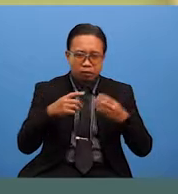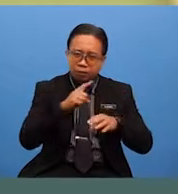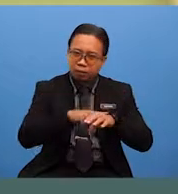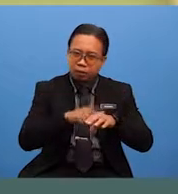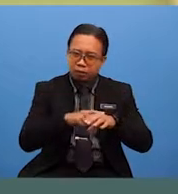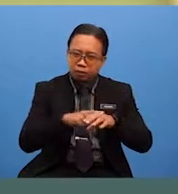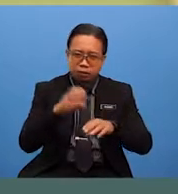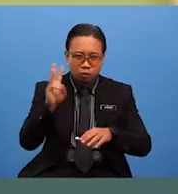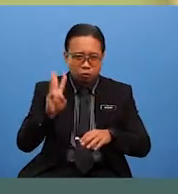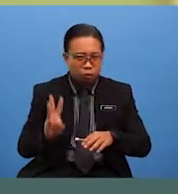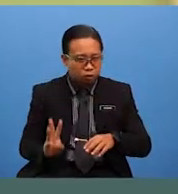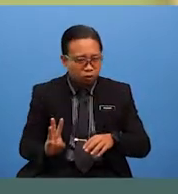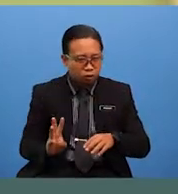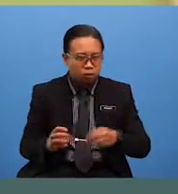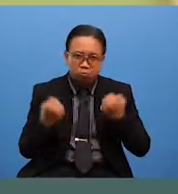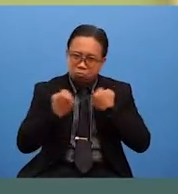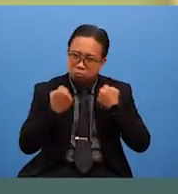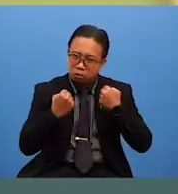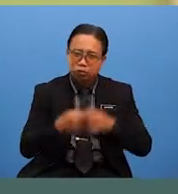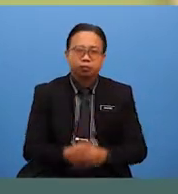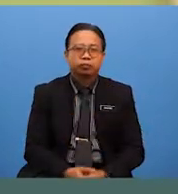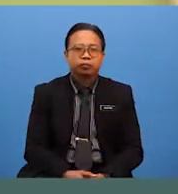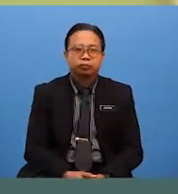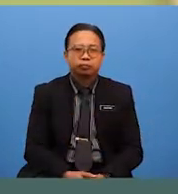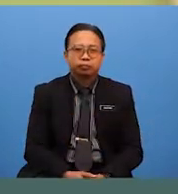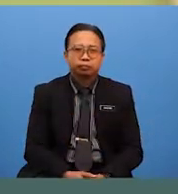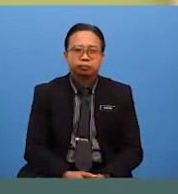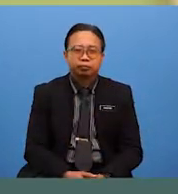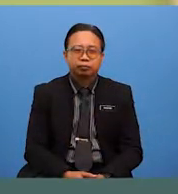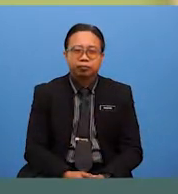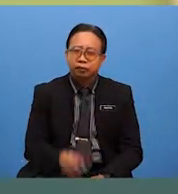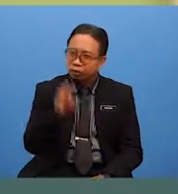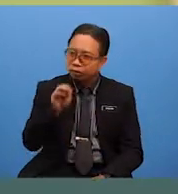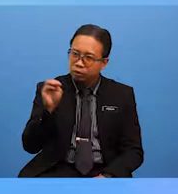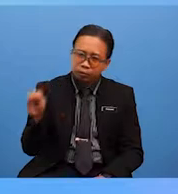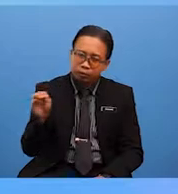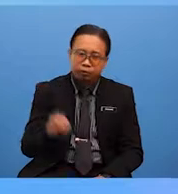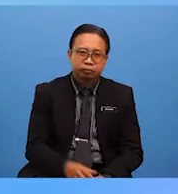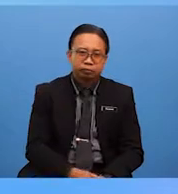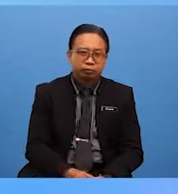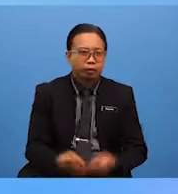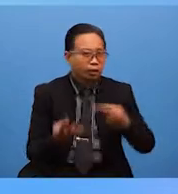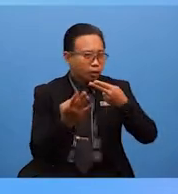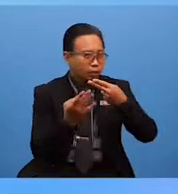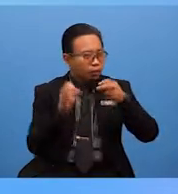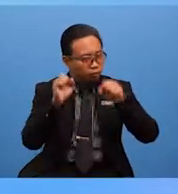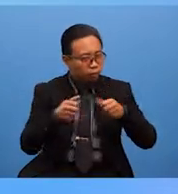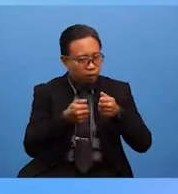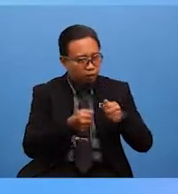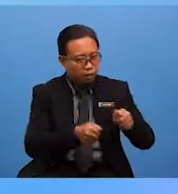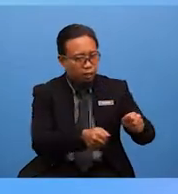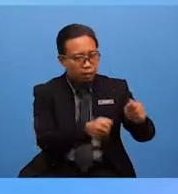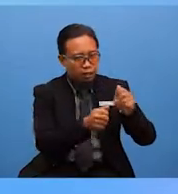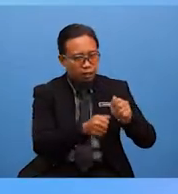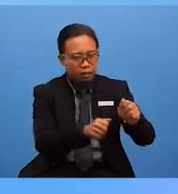semua secure Sejuk betul tak murid-murid HP boleh mengalir dalam